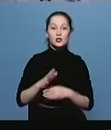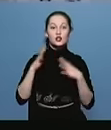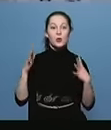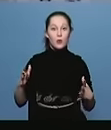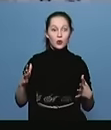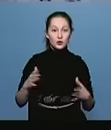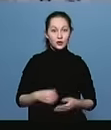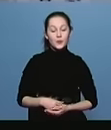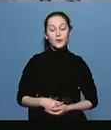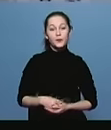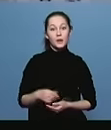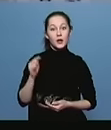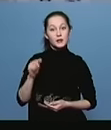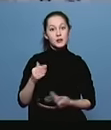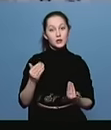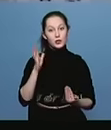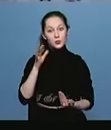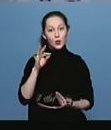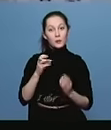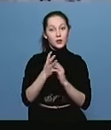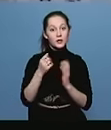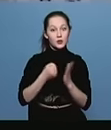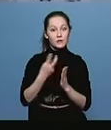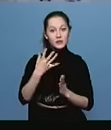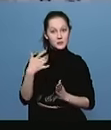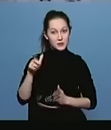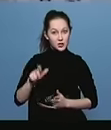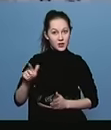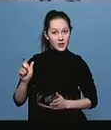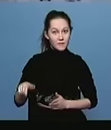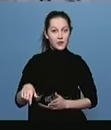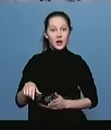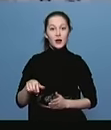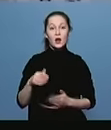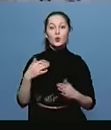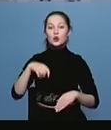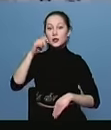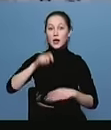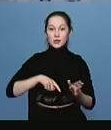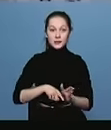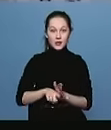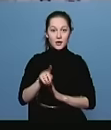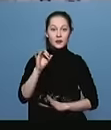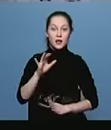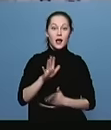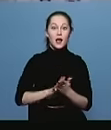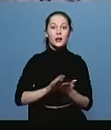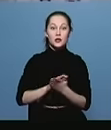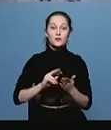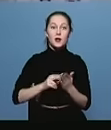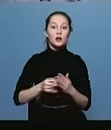Сейчас здесь будет от 15 до 25 человек уже на стартовом этапе работать. Дальше будем планировать увеличить